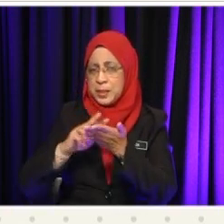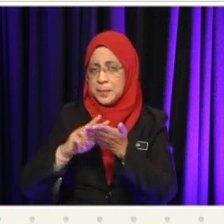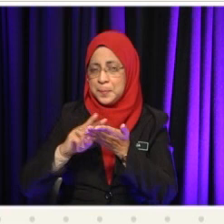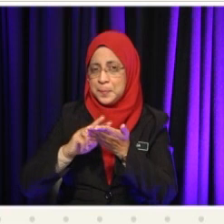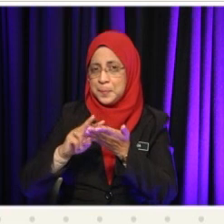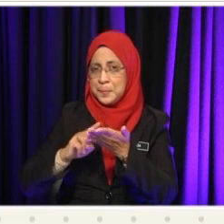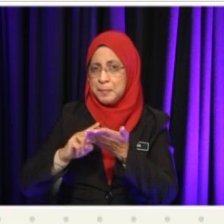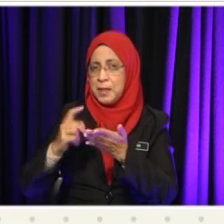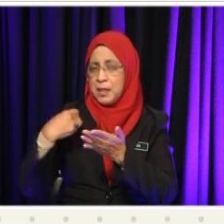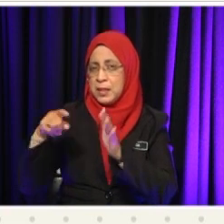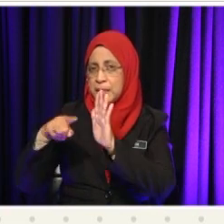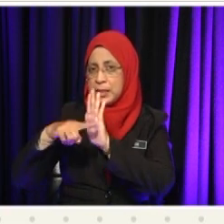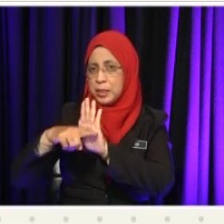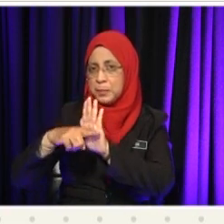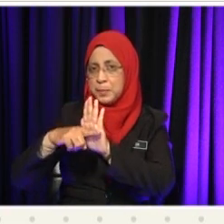negatif